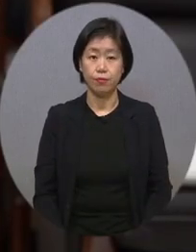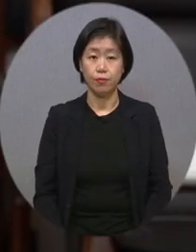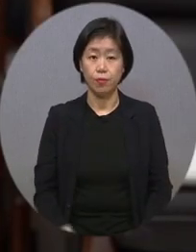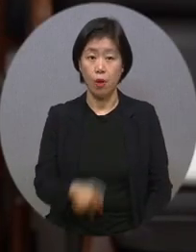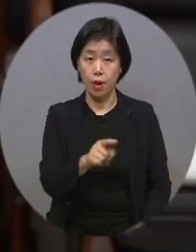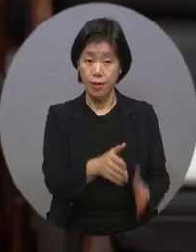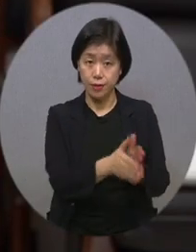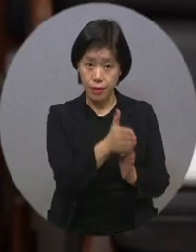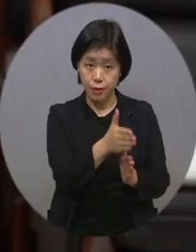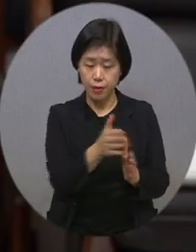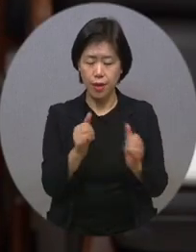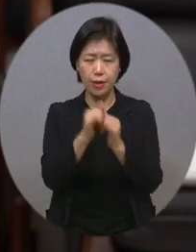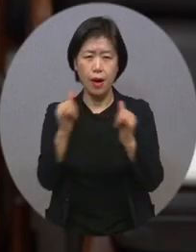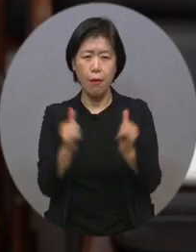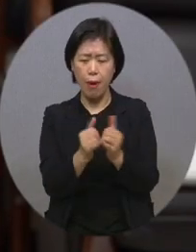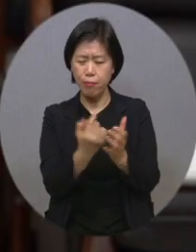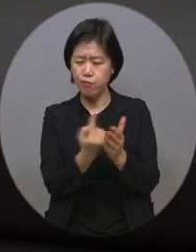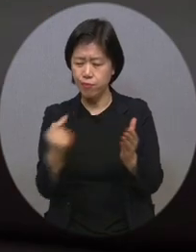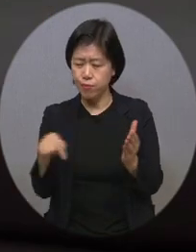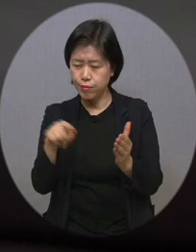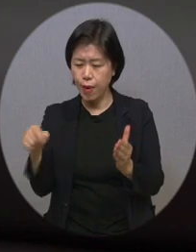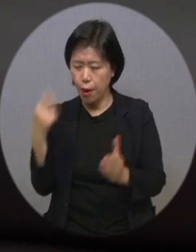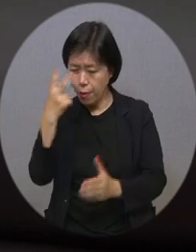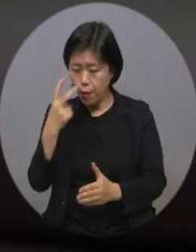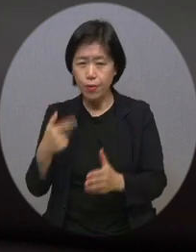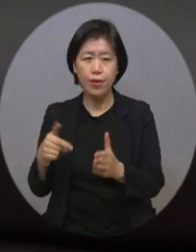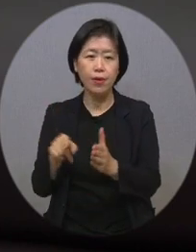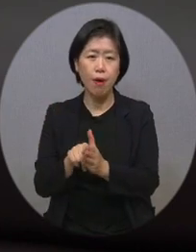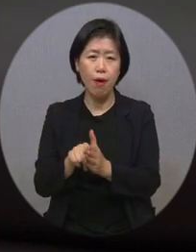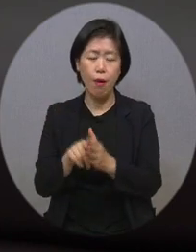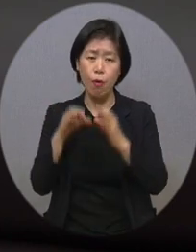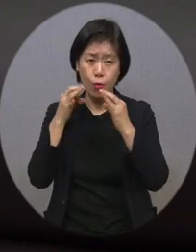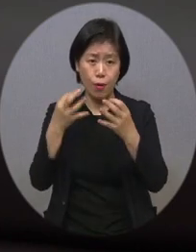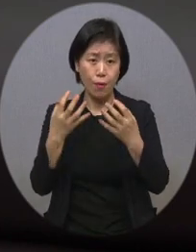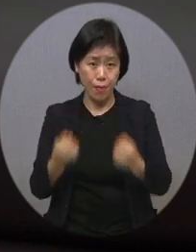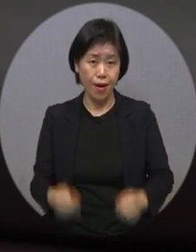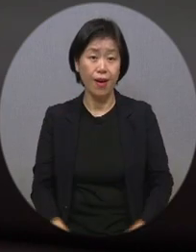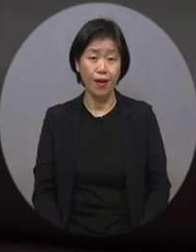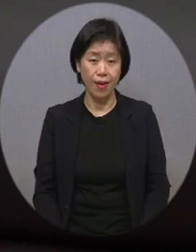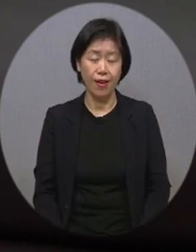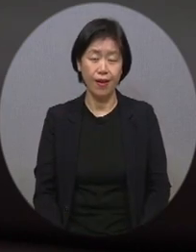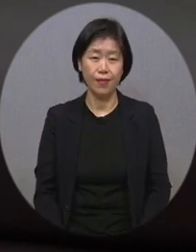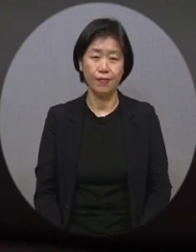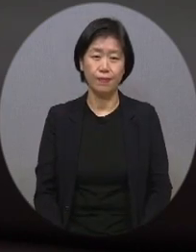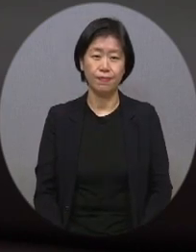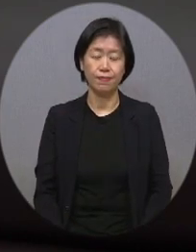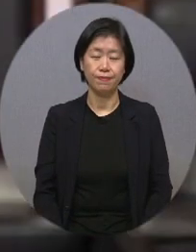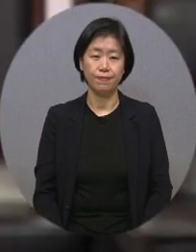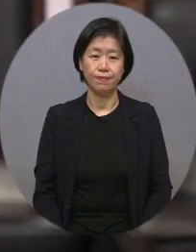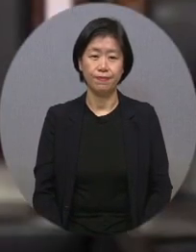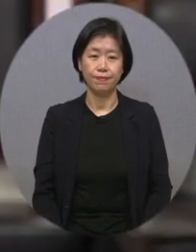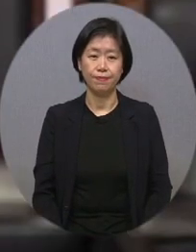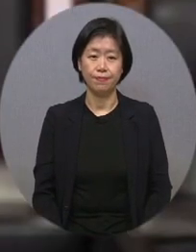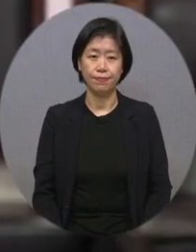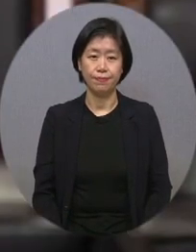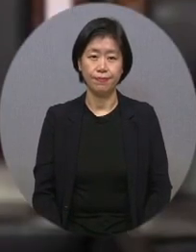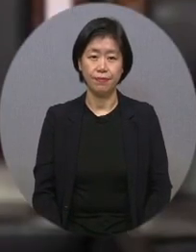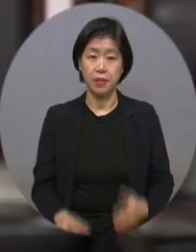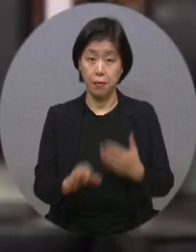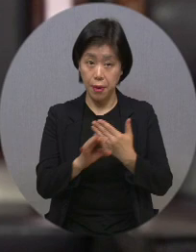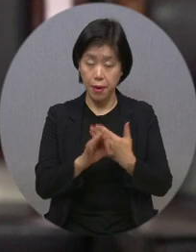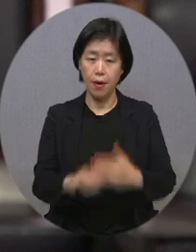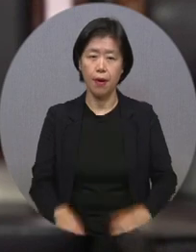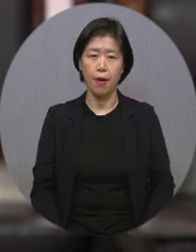약자 보호를 위해 끊임없이 노력을 하는데요. 그 골고루 누리는 행복 도시를 실현해 내겠다는 의지를 보여주고 있는데요. 그렇다면